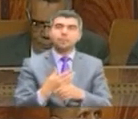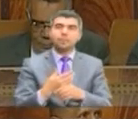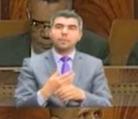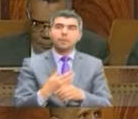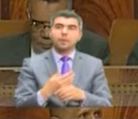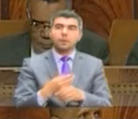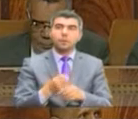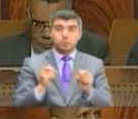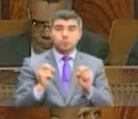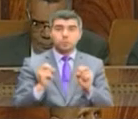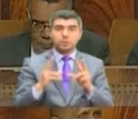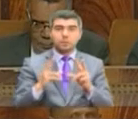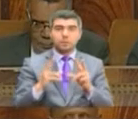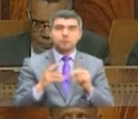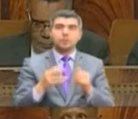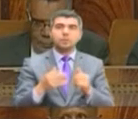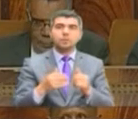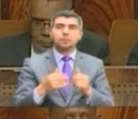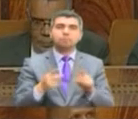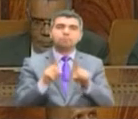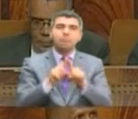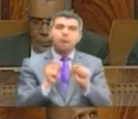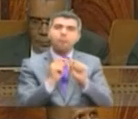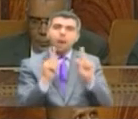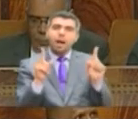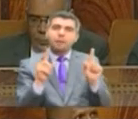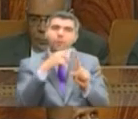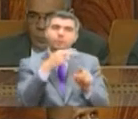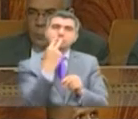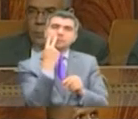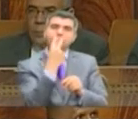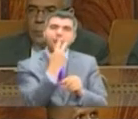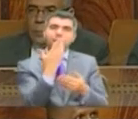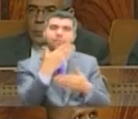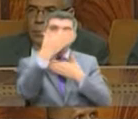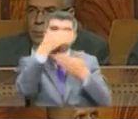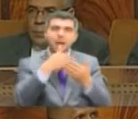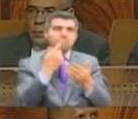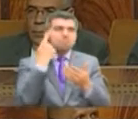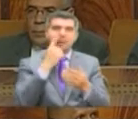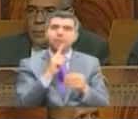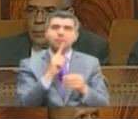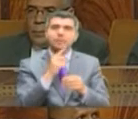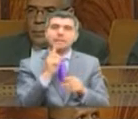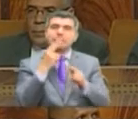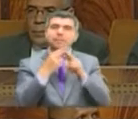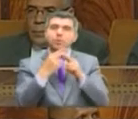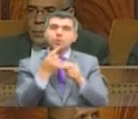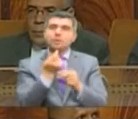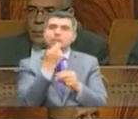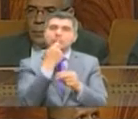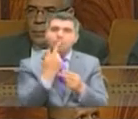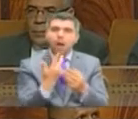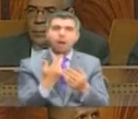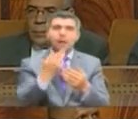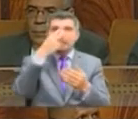فعلا هاد الاحاطه وهاد التوضيح راه مزيان للمغاربه. هما ما كيعرفوش الكونجوغي نو كونجوغي، ما كيعرفوش السعوديه